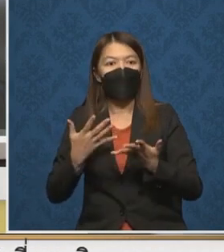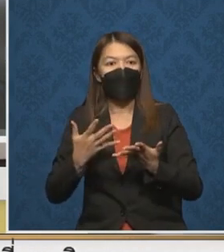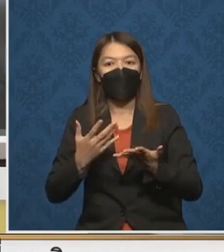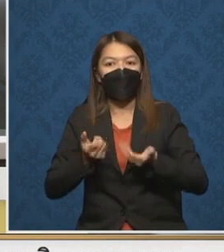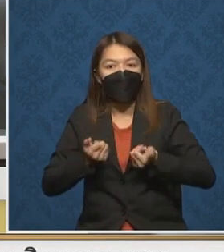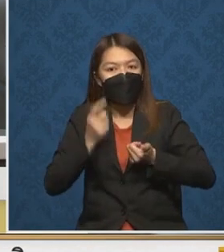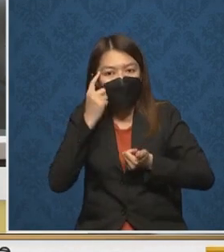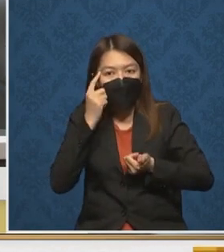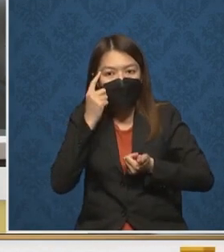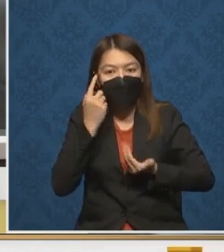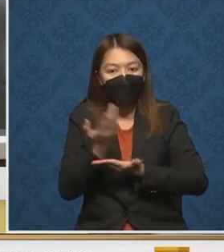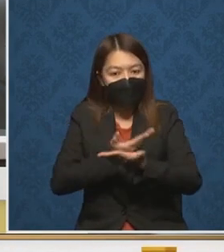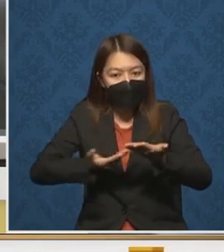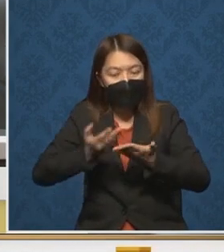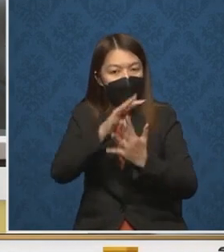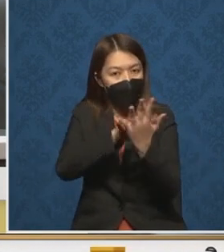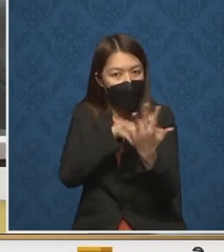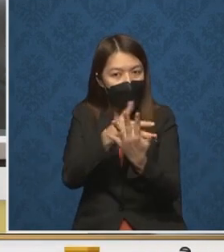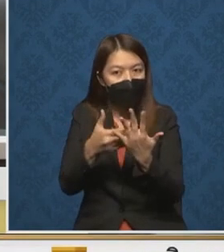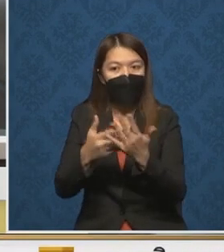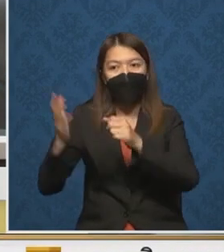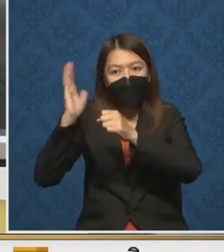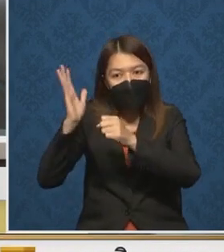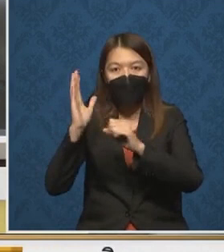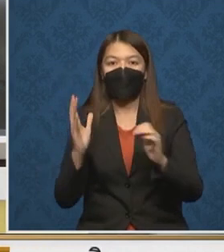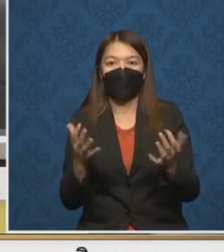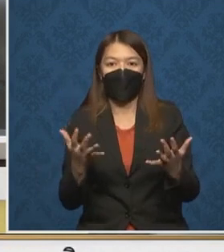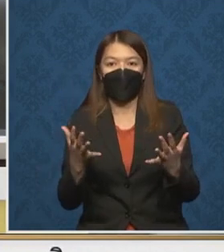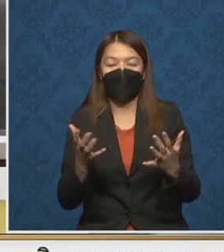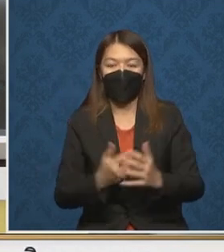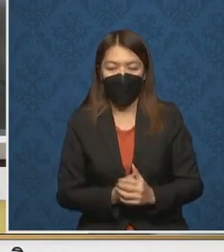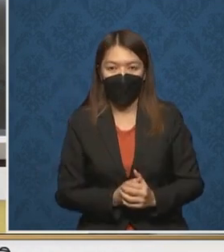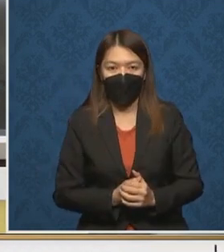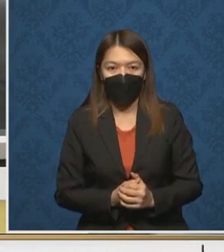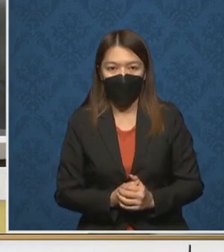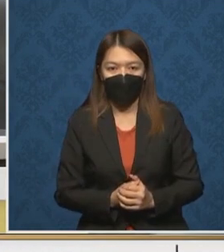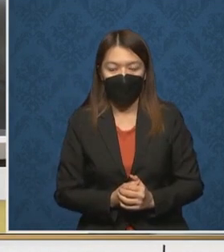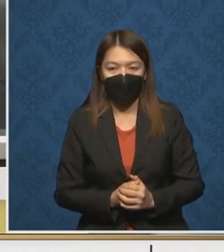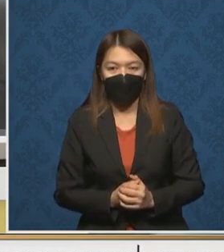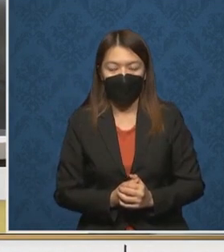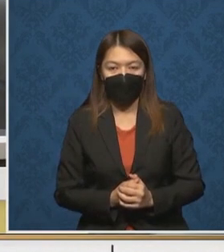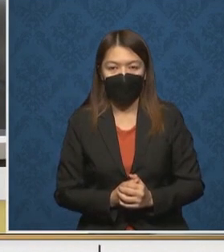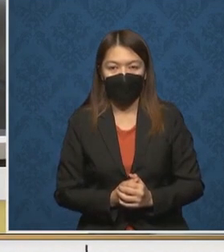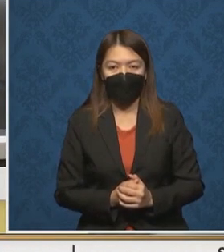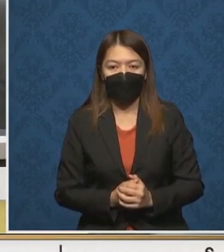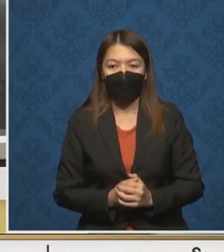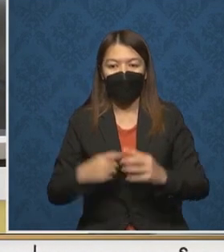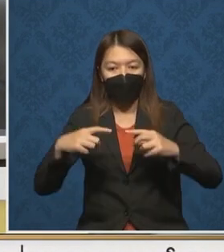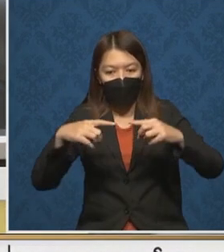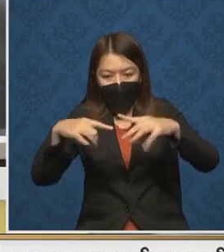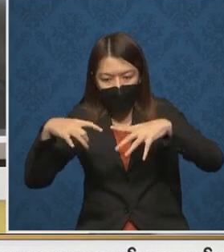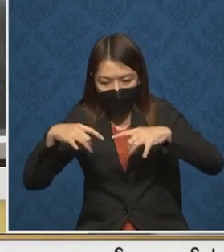แผนโงการตามที่นำเสนอแล้วก็ยังมองว่าประเด็นฟามขัดแย้งทั้หมด